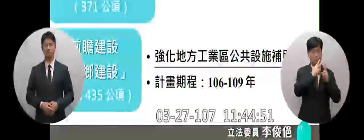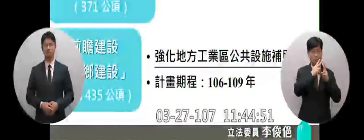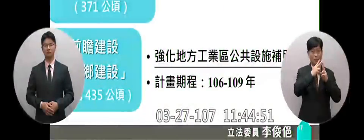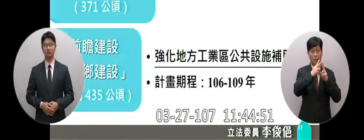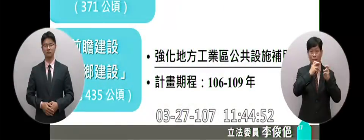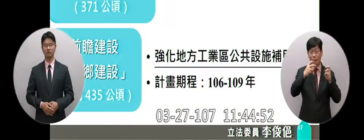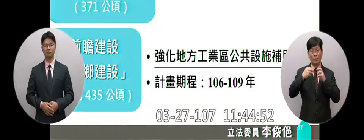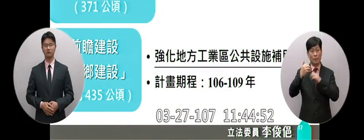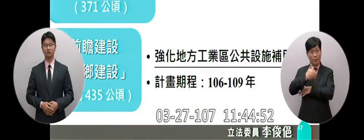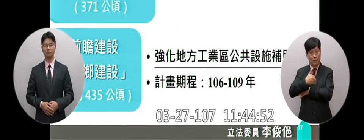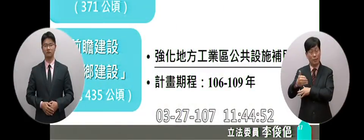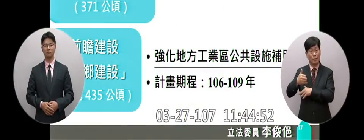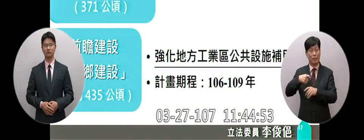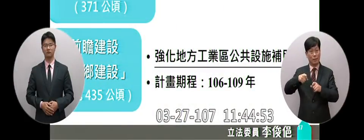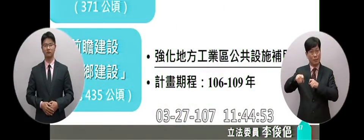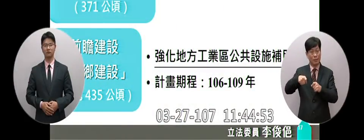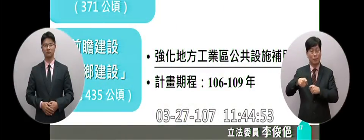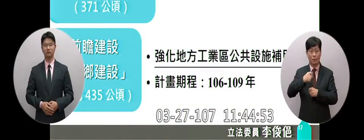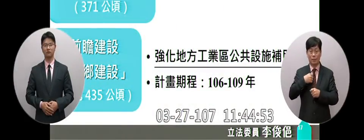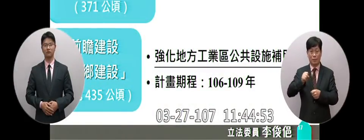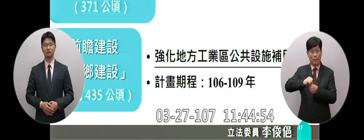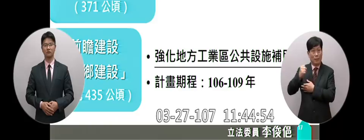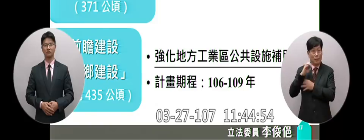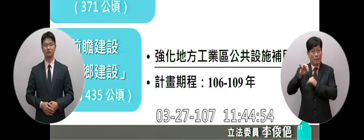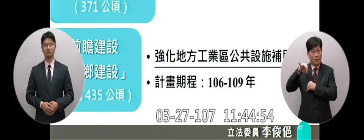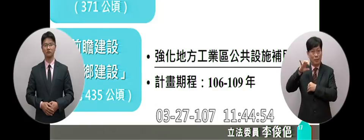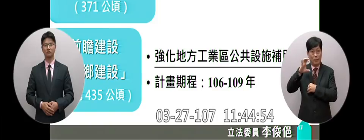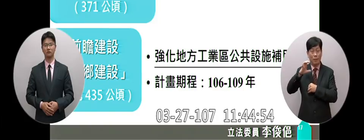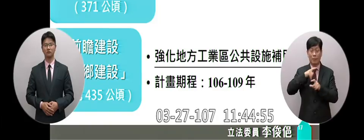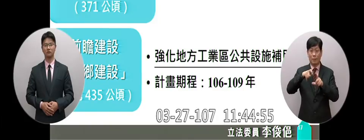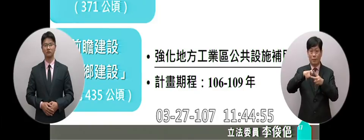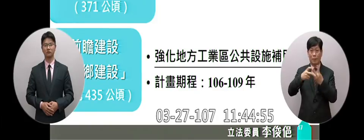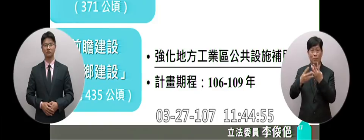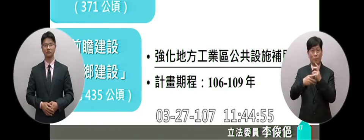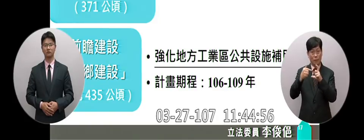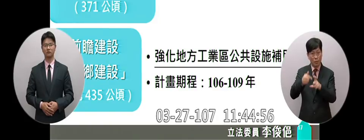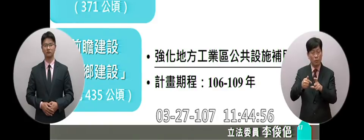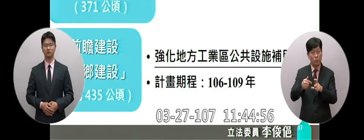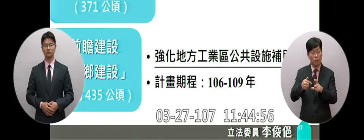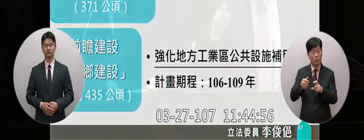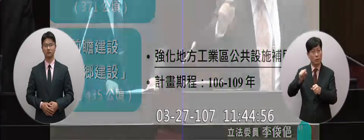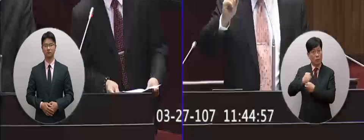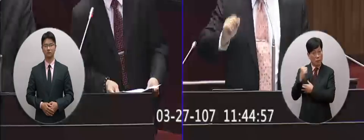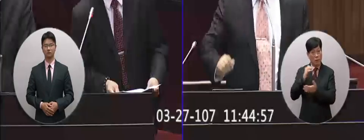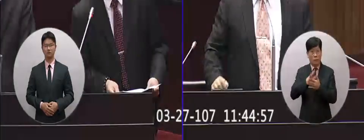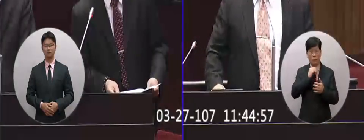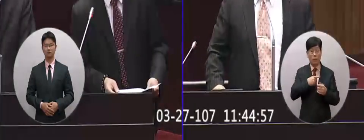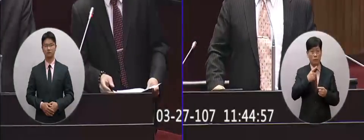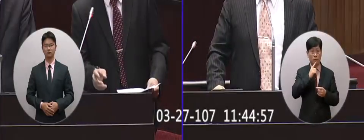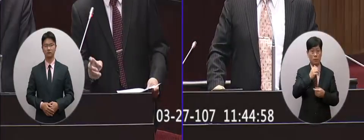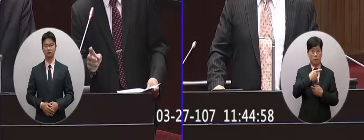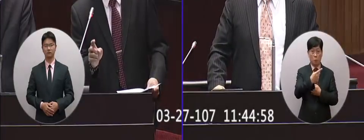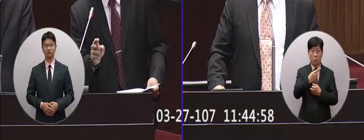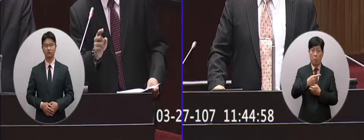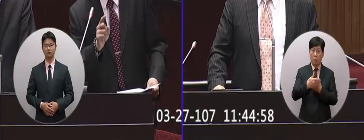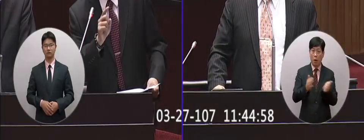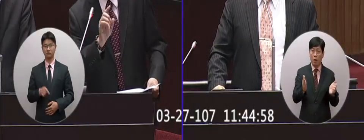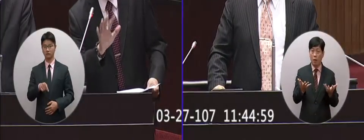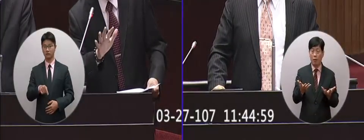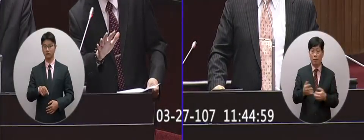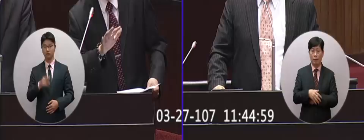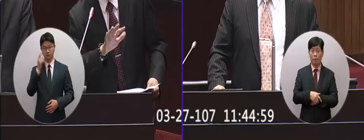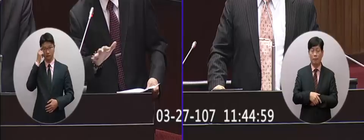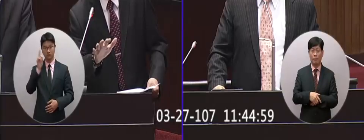划。包括强化地方的工业区，这里我想请教一下，到底是强化还是释出？ 这个部分